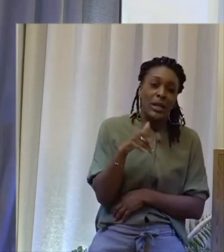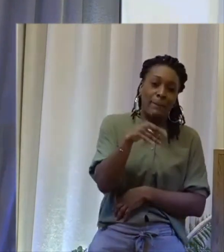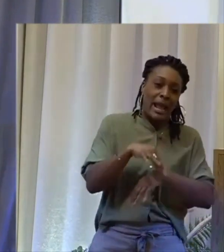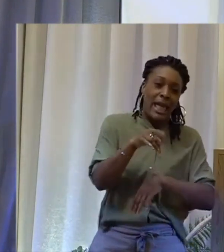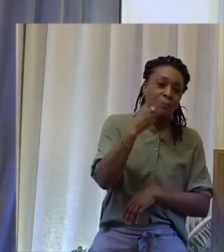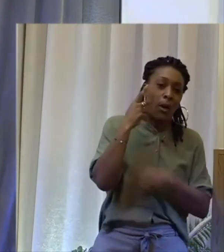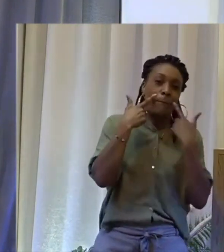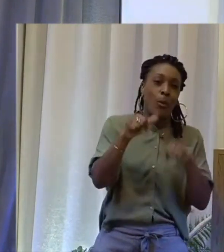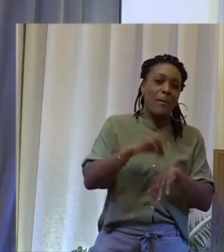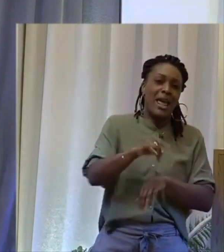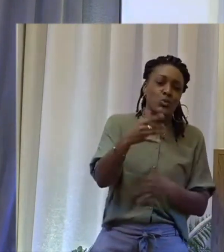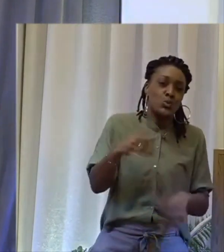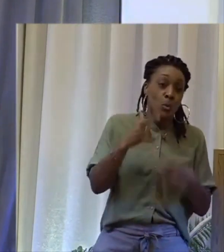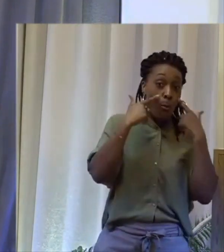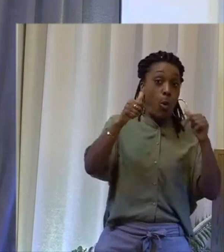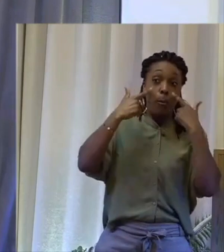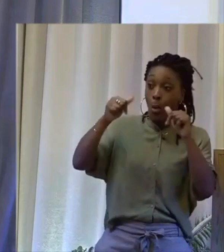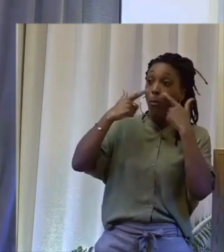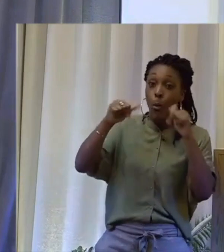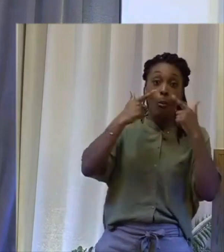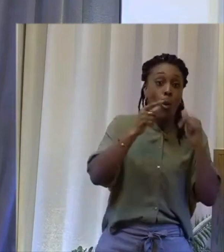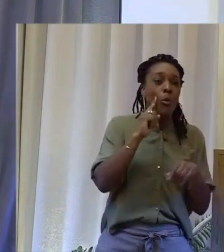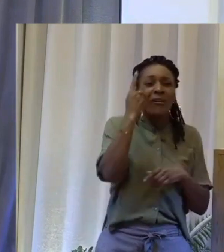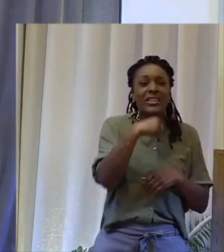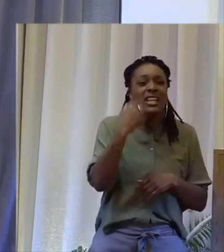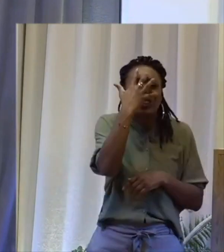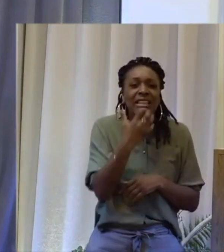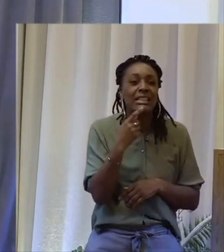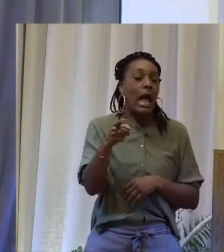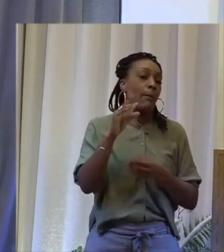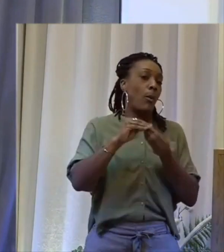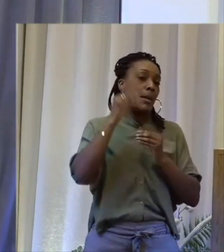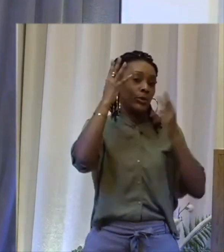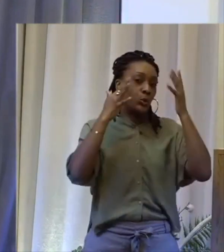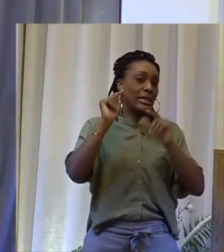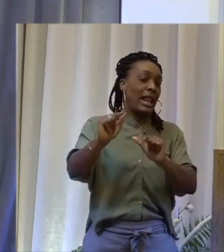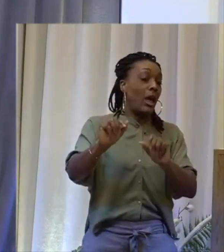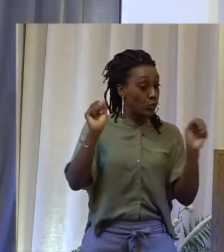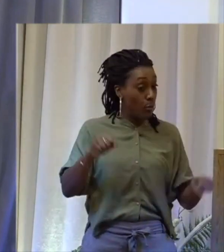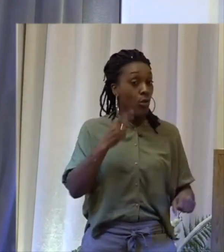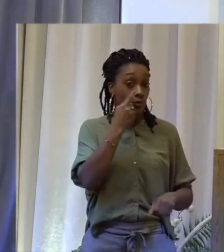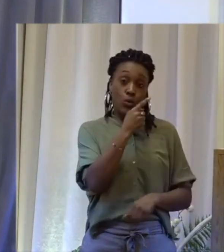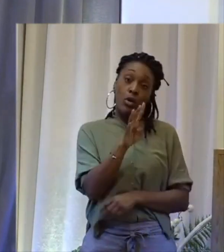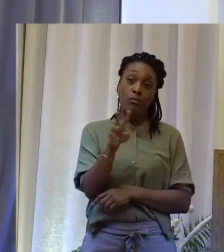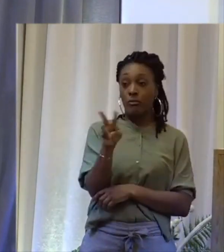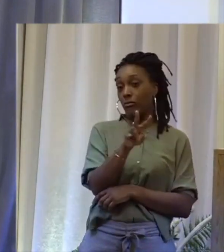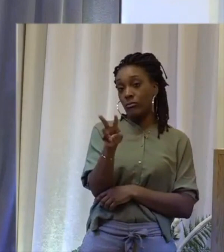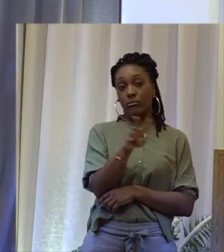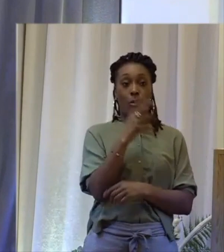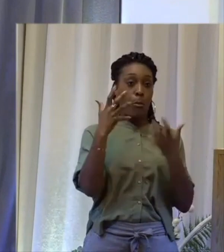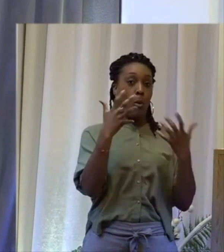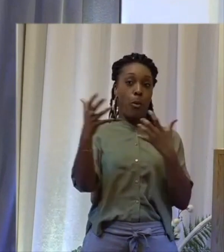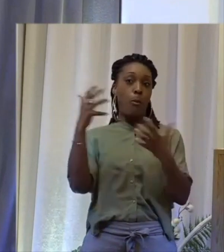malade, quelqu'un qui a des soucis parce que son visage est triste. On peut analyser avec nos yeux de cette manière-là ce qui